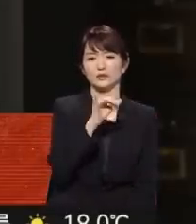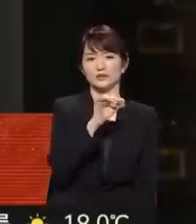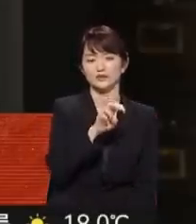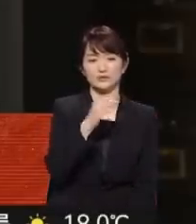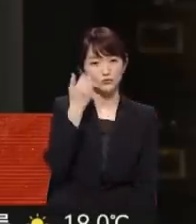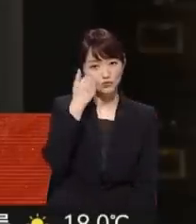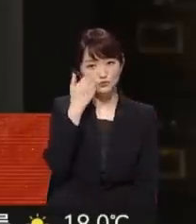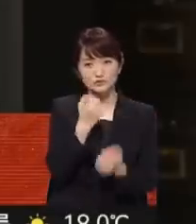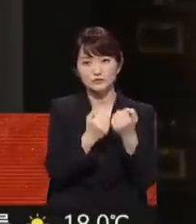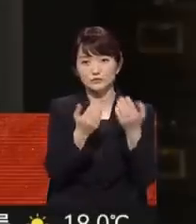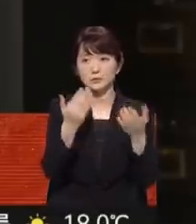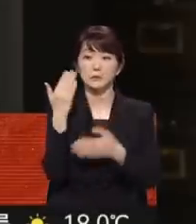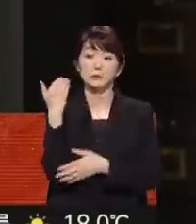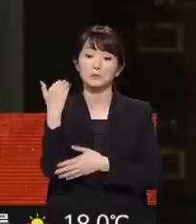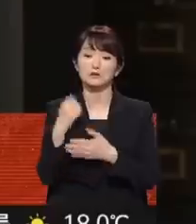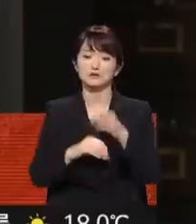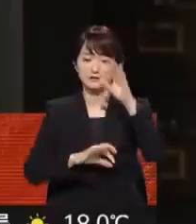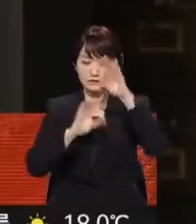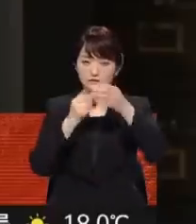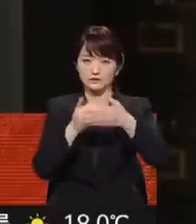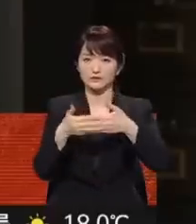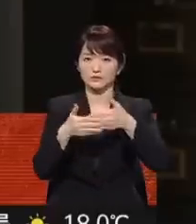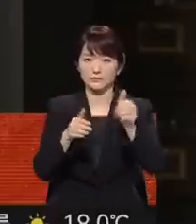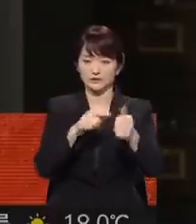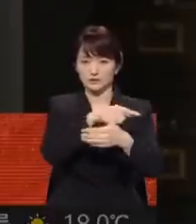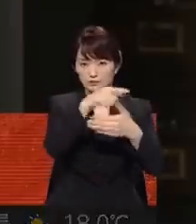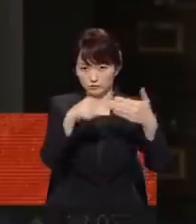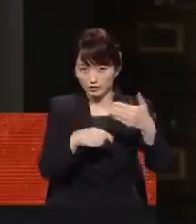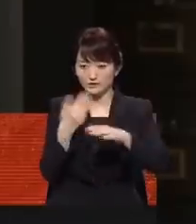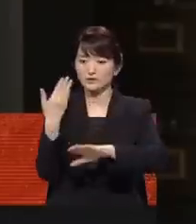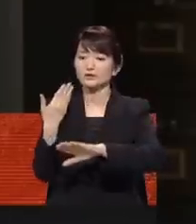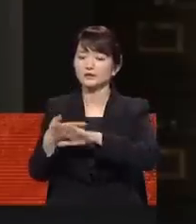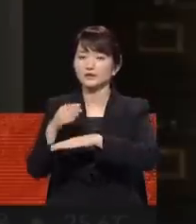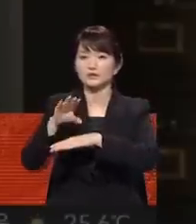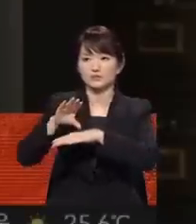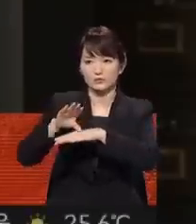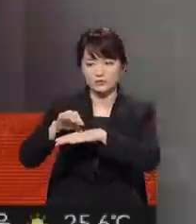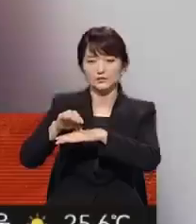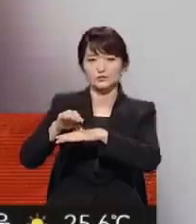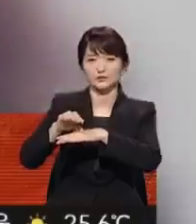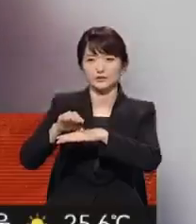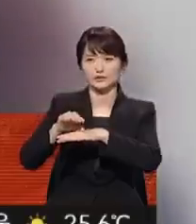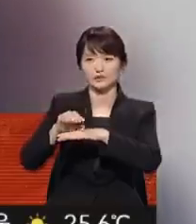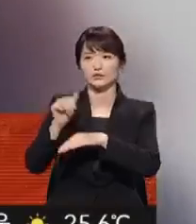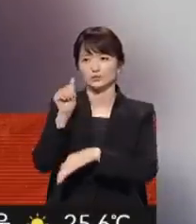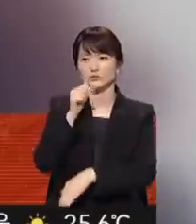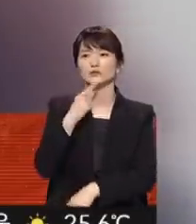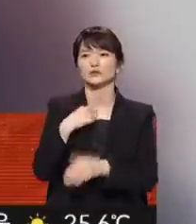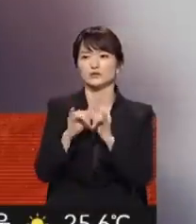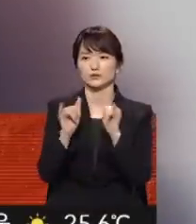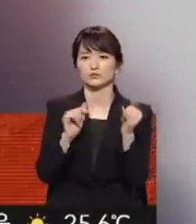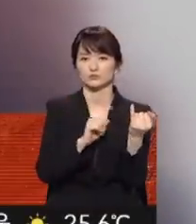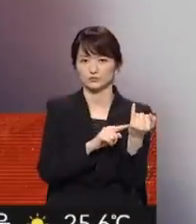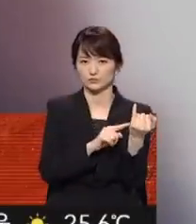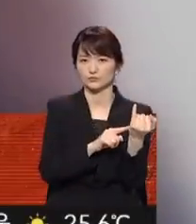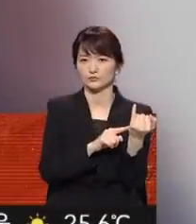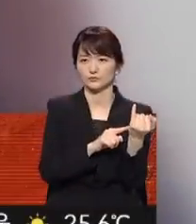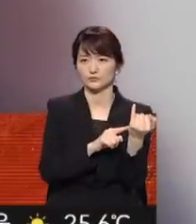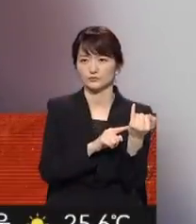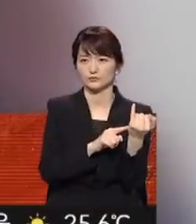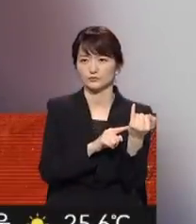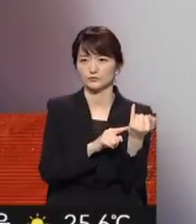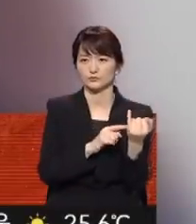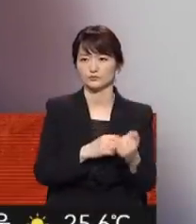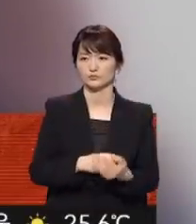저희가 얼마 전에 사건 반장 그리고 또 다른 방송에서도 많이 좀 소개가 됐던 분이죠. 예, 지금